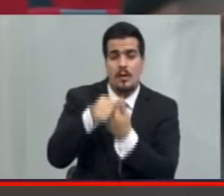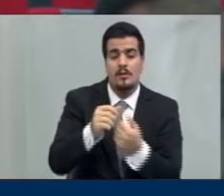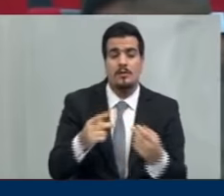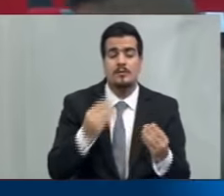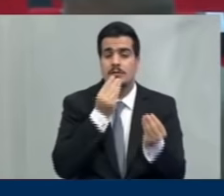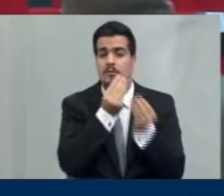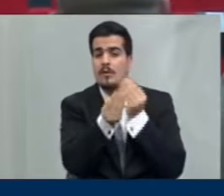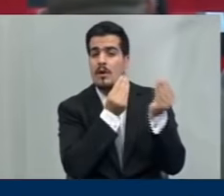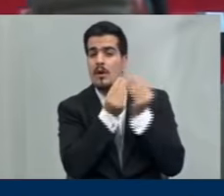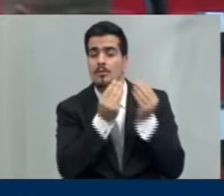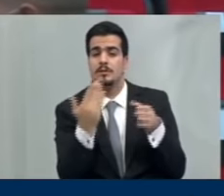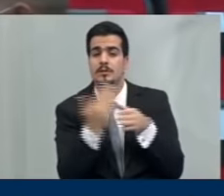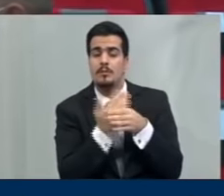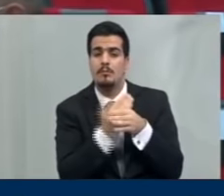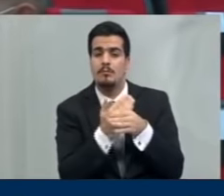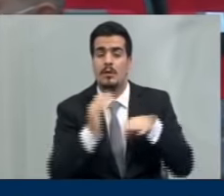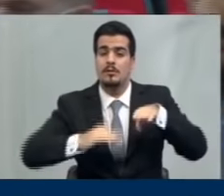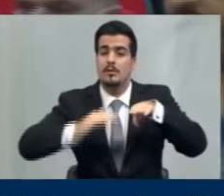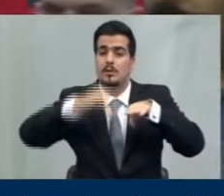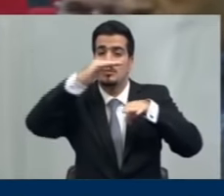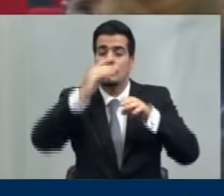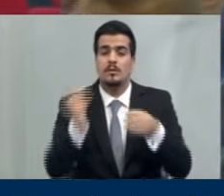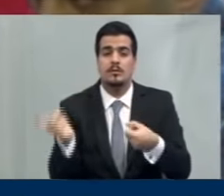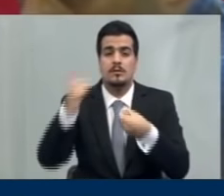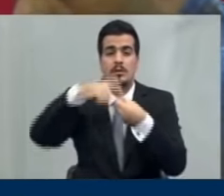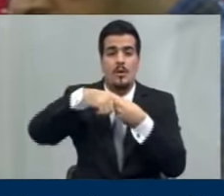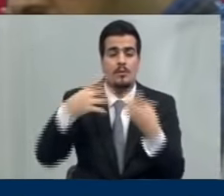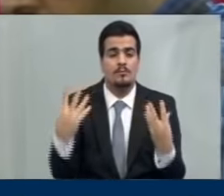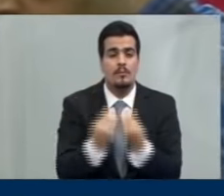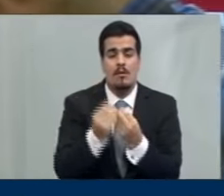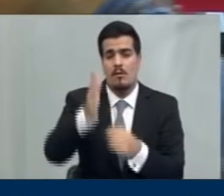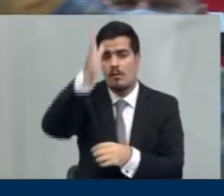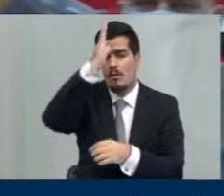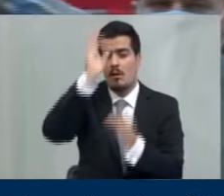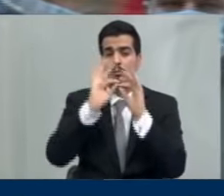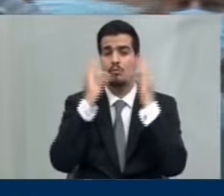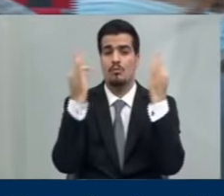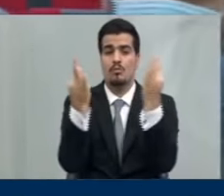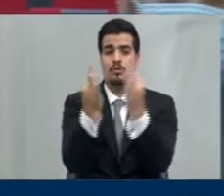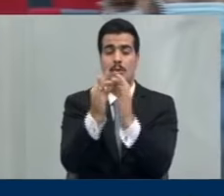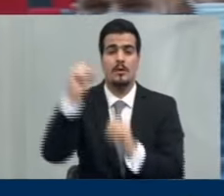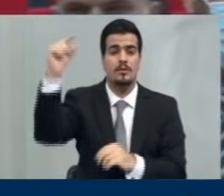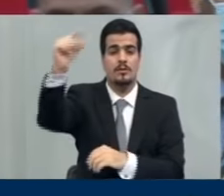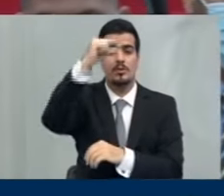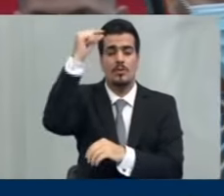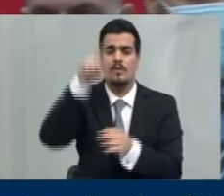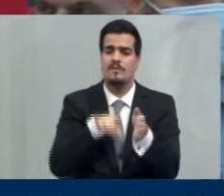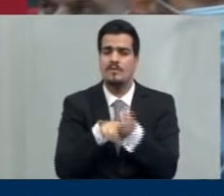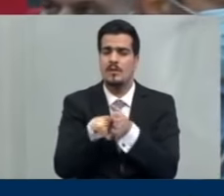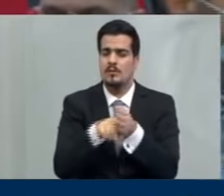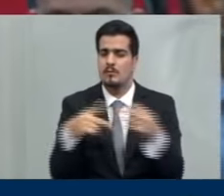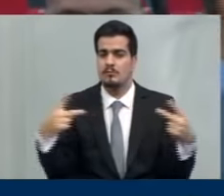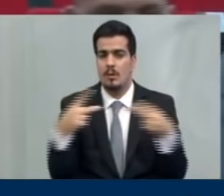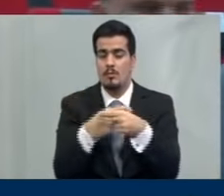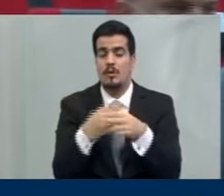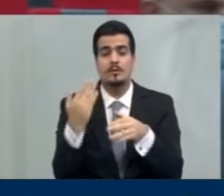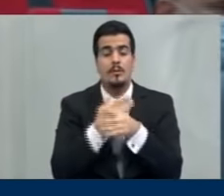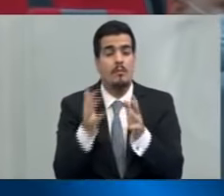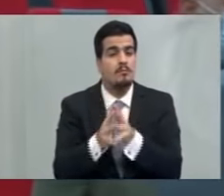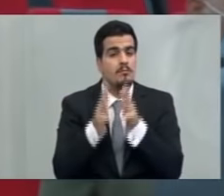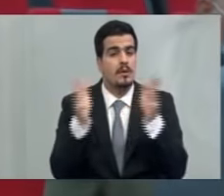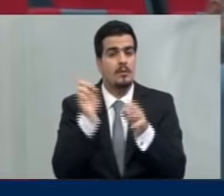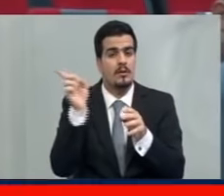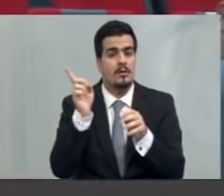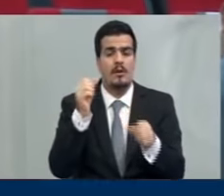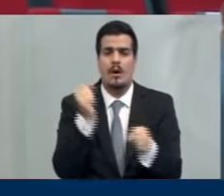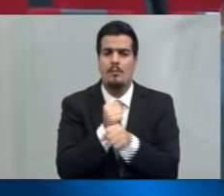تفاهم لتطوير التعاون بين العراق والمجتمع الدولي في مجال مكافحة الفساد، سيكون لها أثر كبير أيضا في